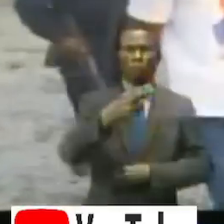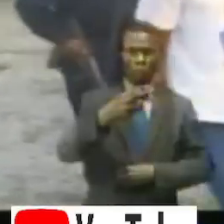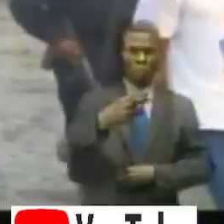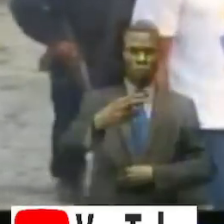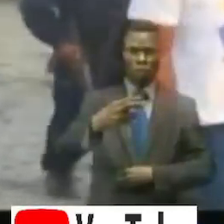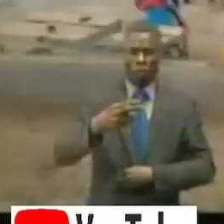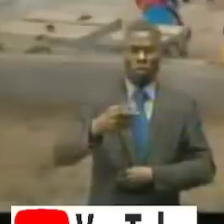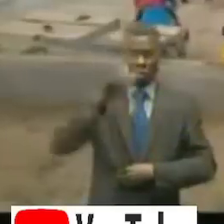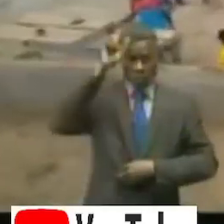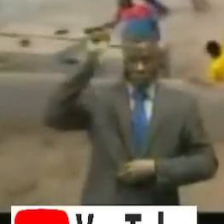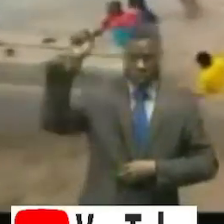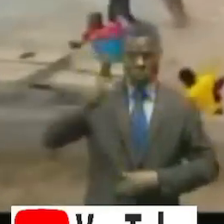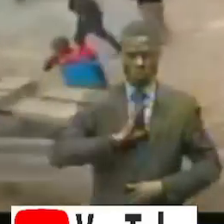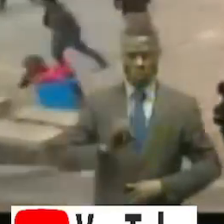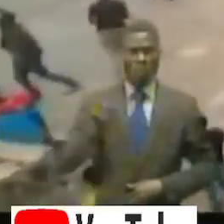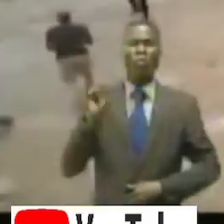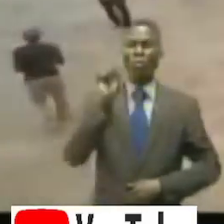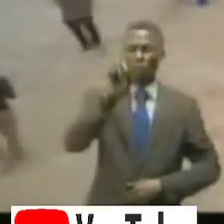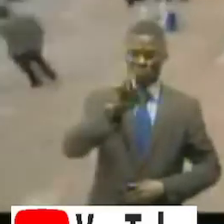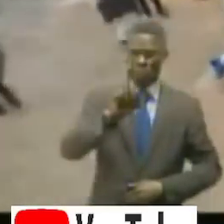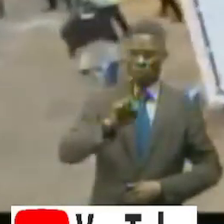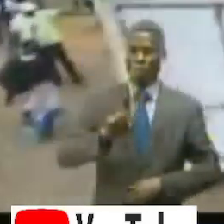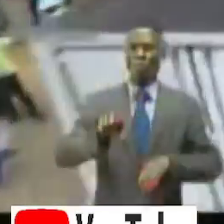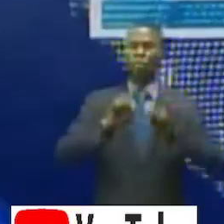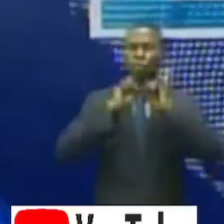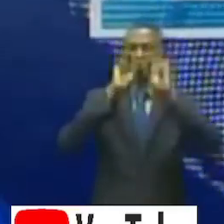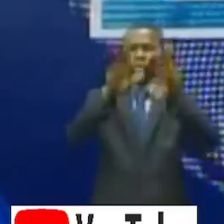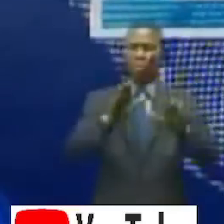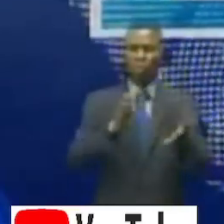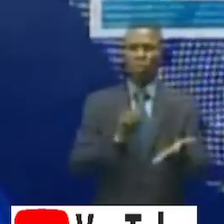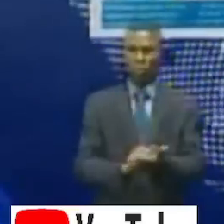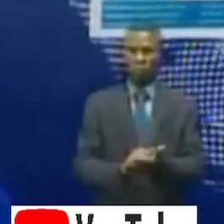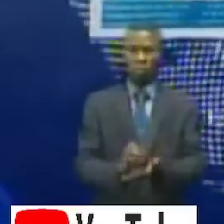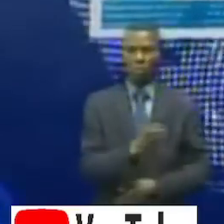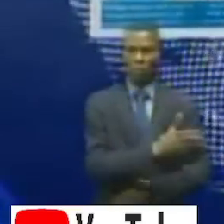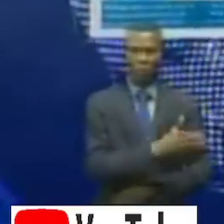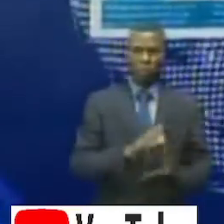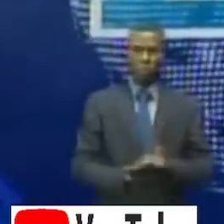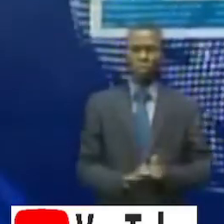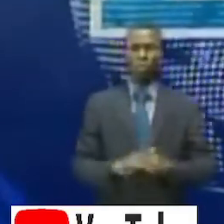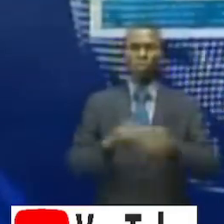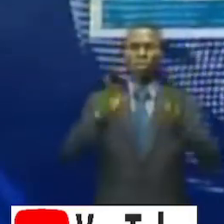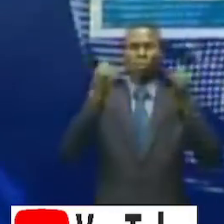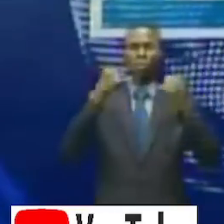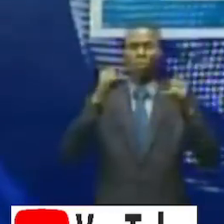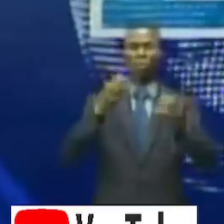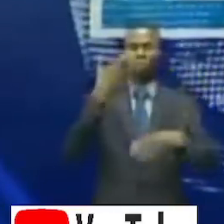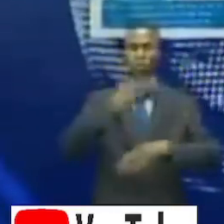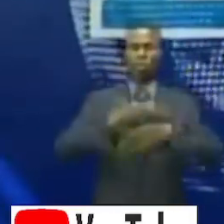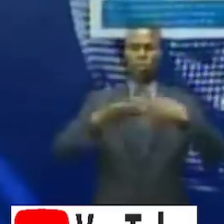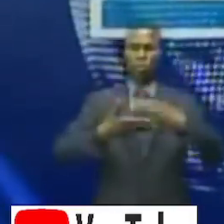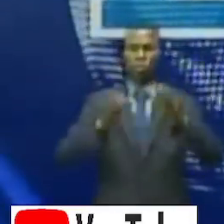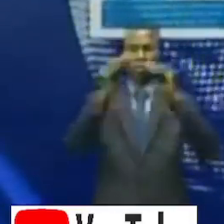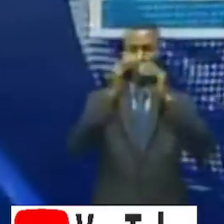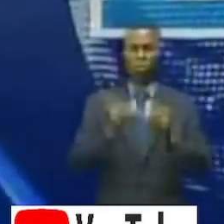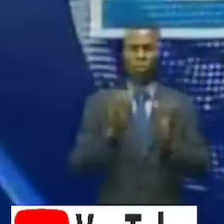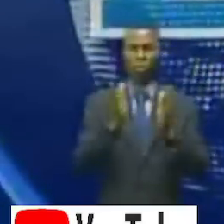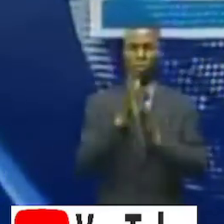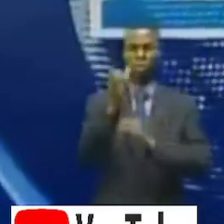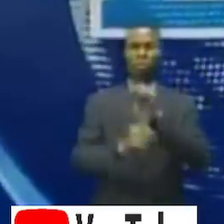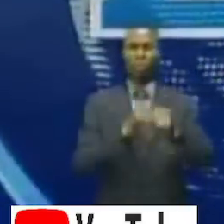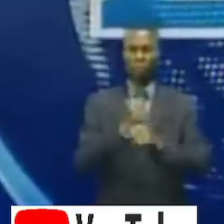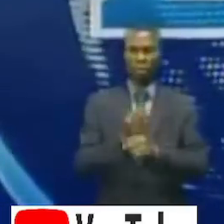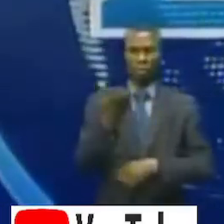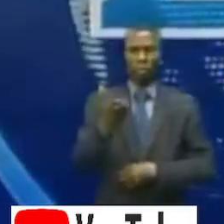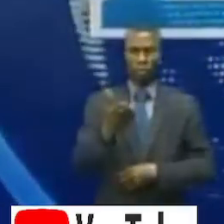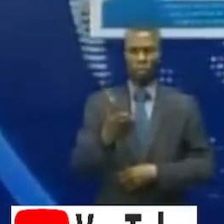sera procédée par Félix-Antoine Tshisekedi Tshilombo. Le magazine Infrastructure a totalisé ses 10 ans d'existence,